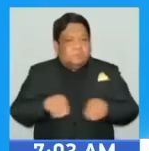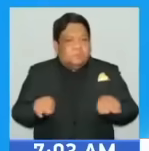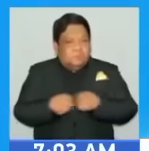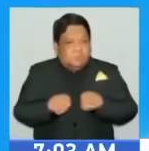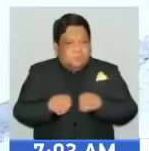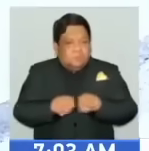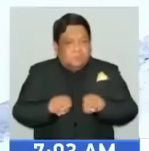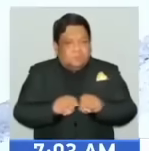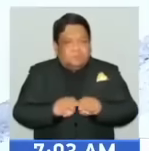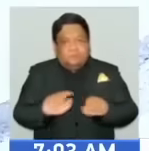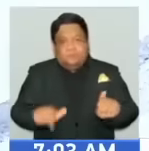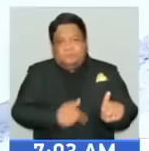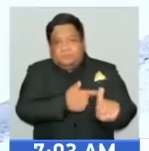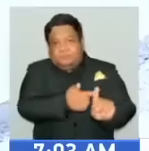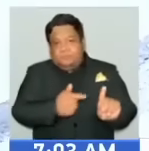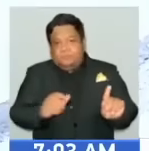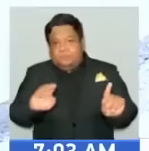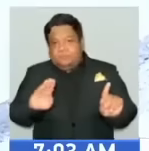Bam?